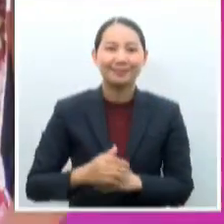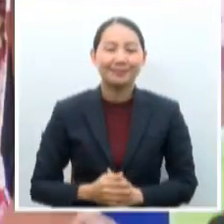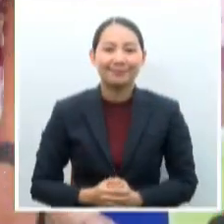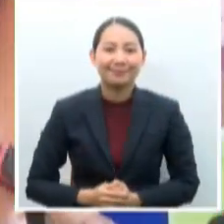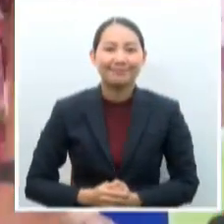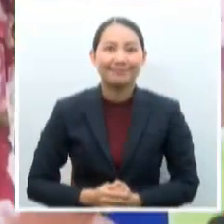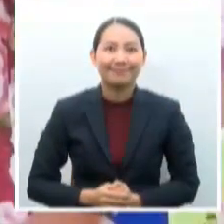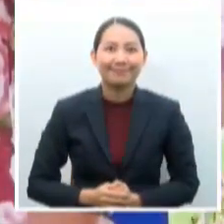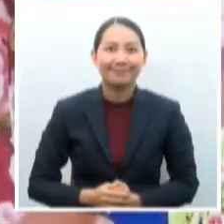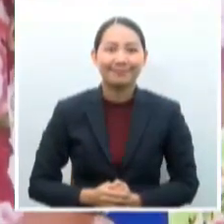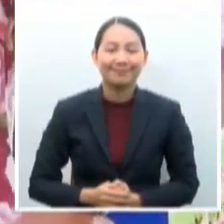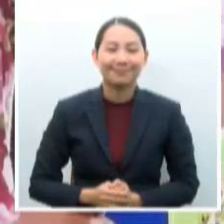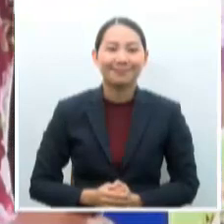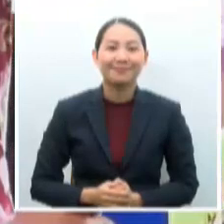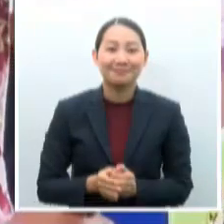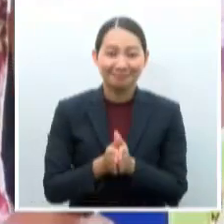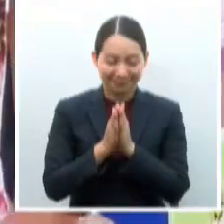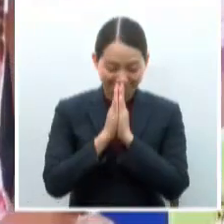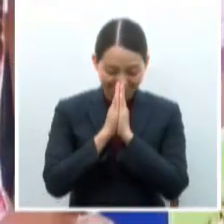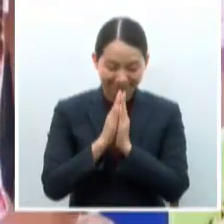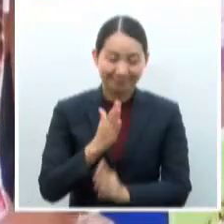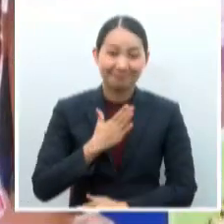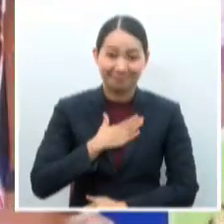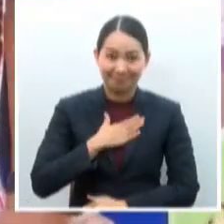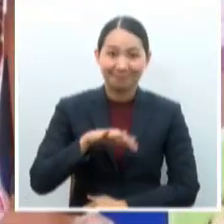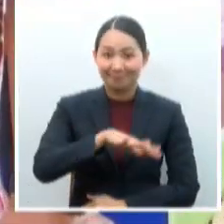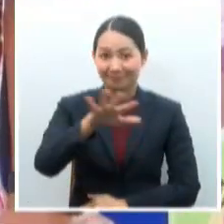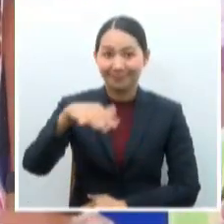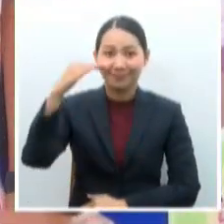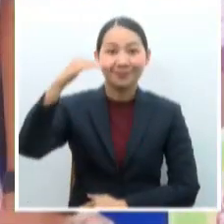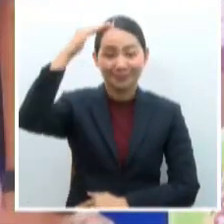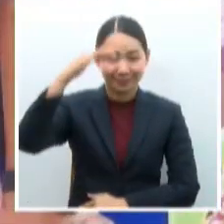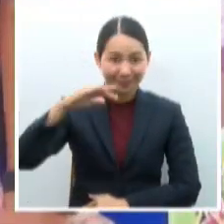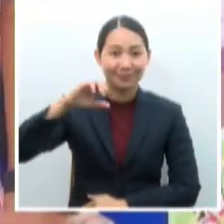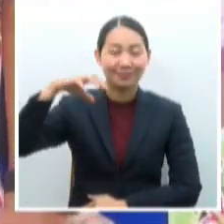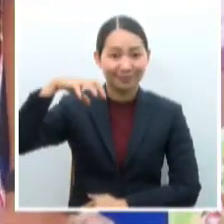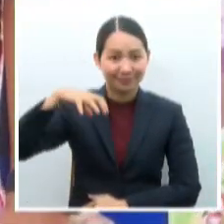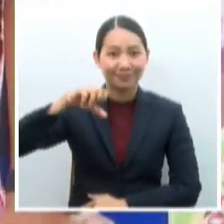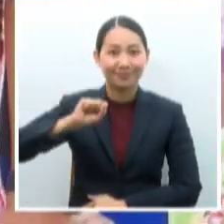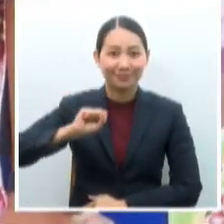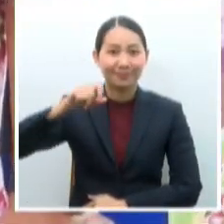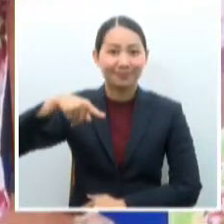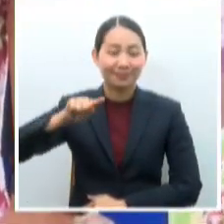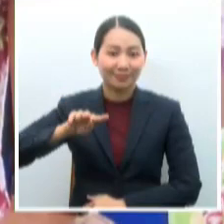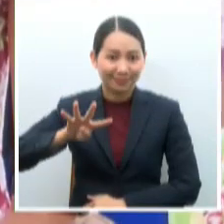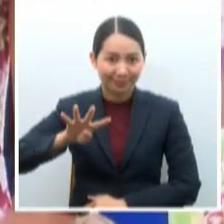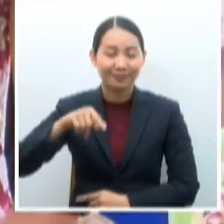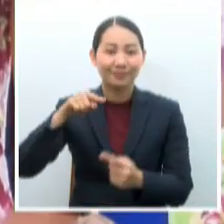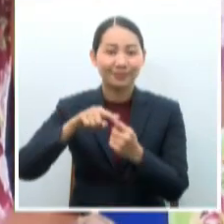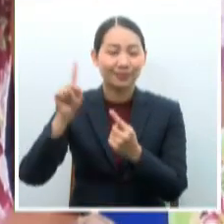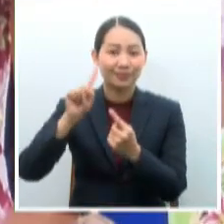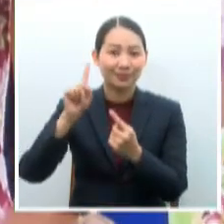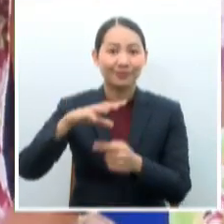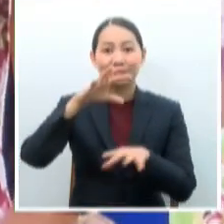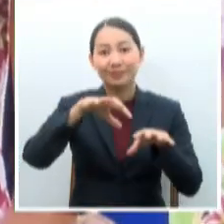ครับครับสวัสดีครับพี่น้องชาวสพทพี่น้องผู้บริหารสถานศึกษา